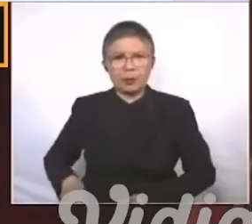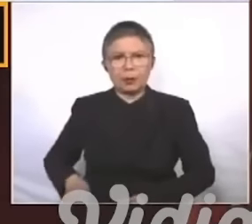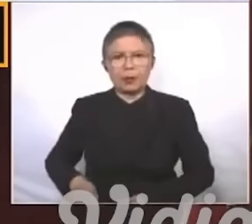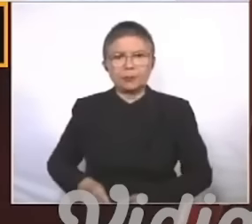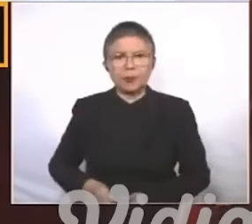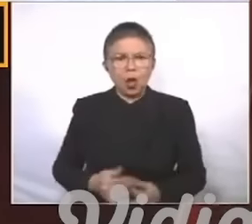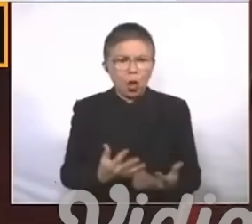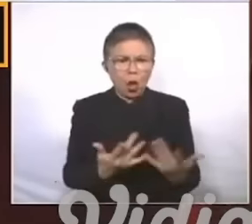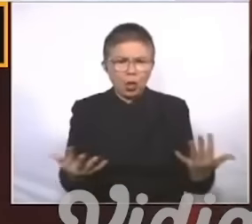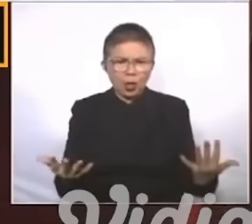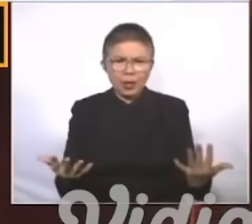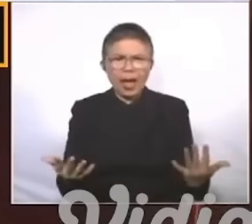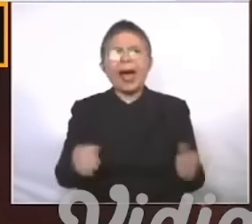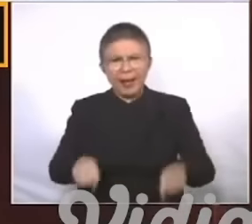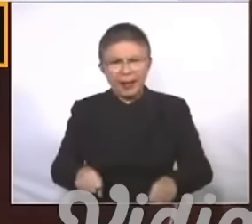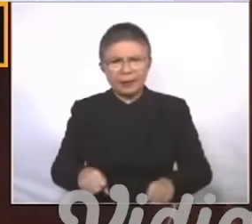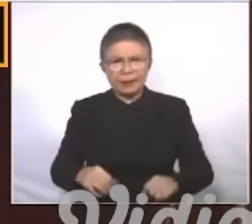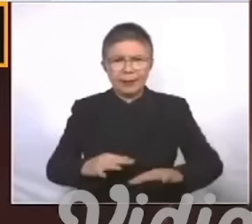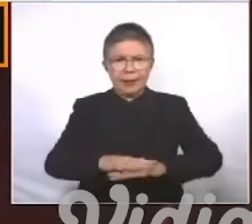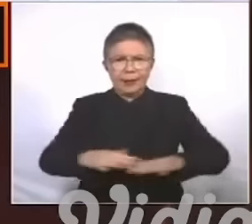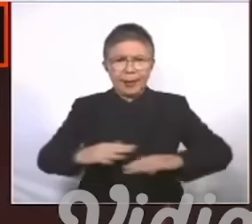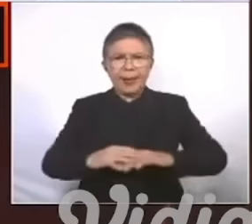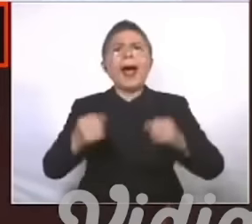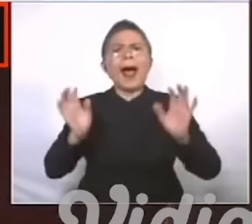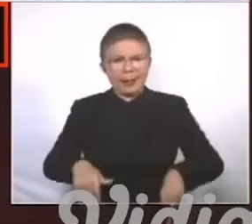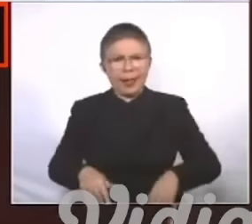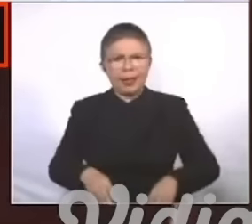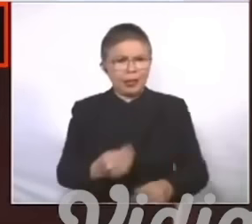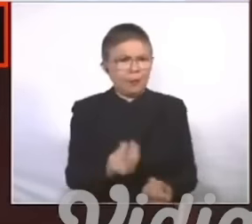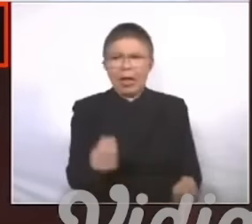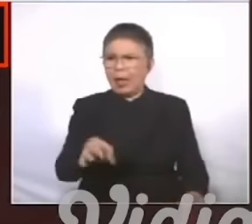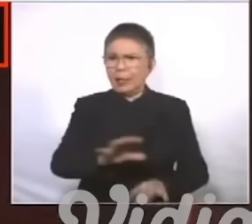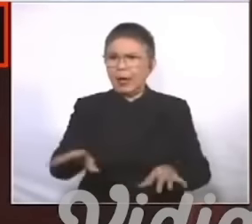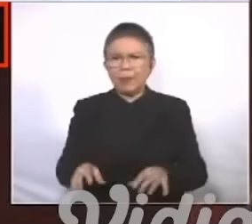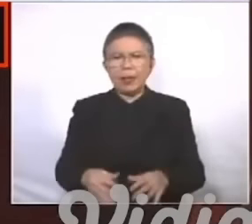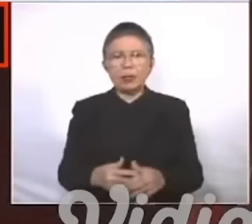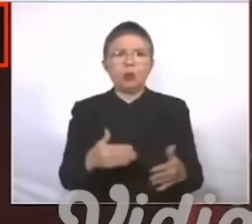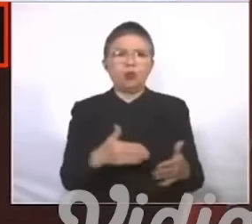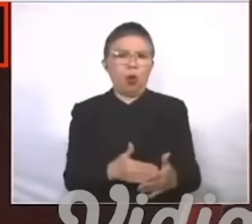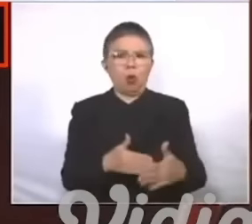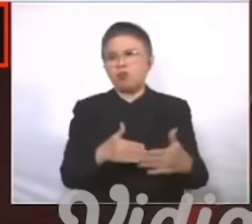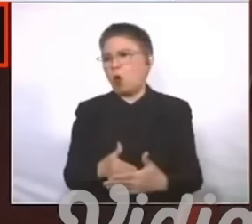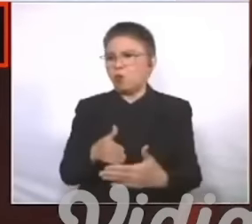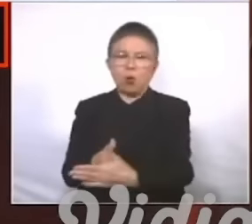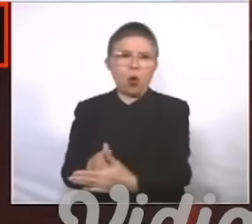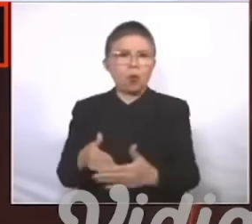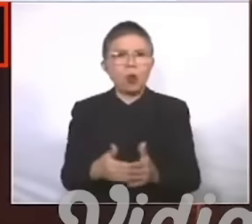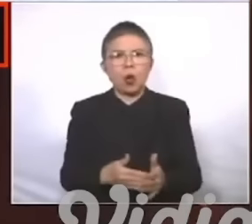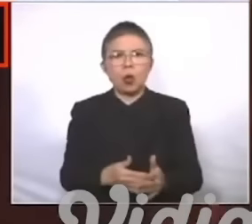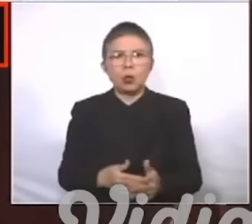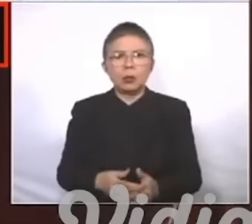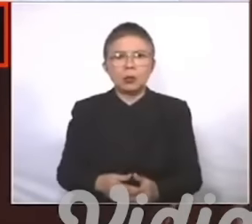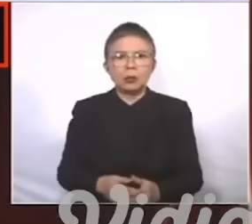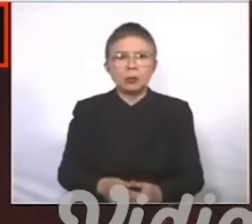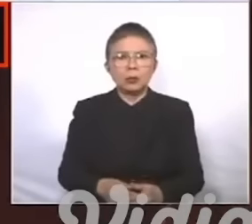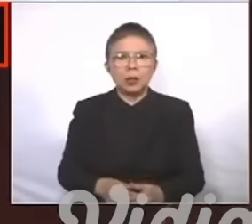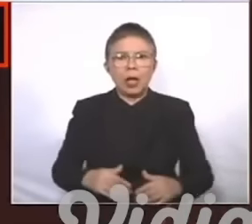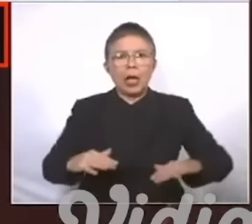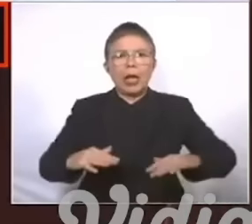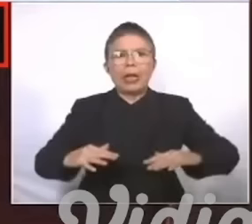Aturannya semua sudah ada, tapi kemudian bocor di mana-mana, tidak jalan di mana-mana, banyak tanah orang tidak pernah